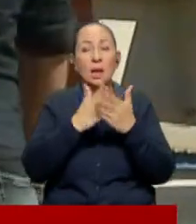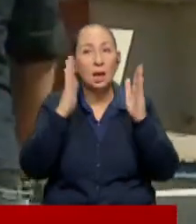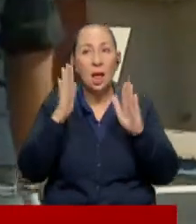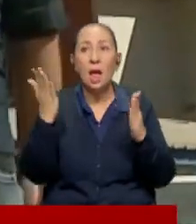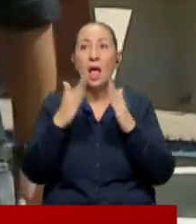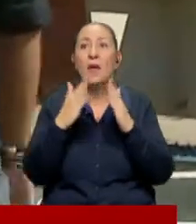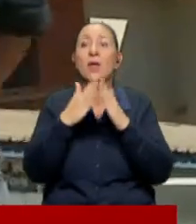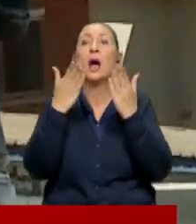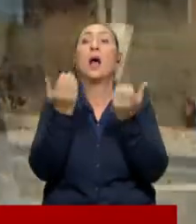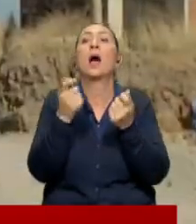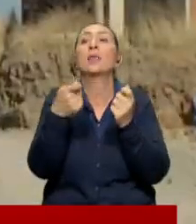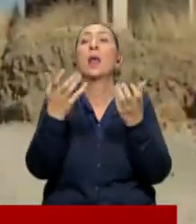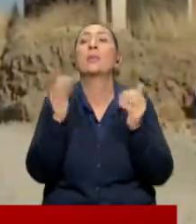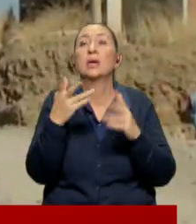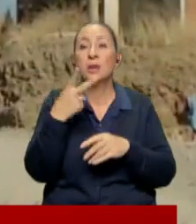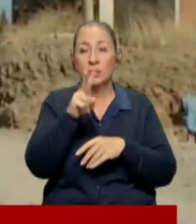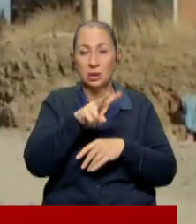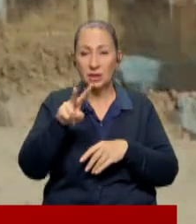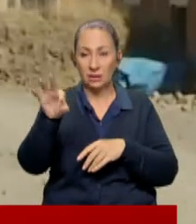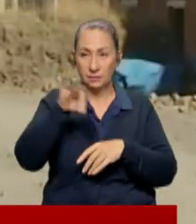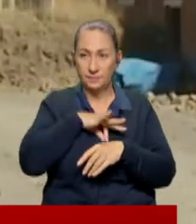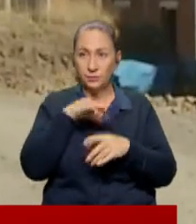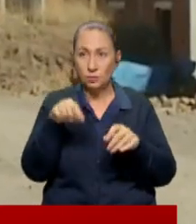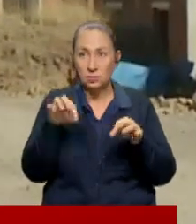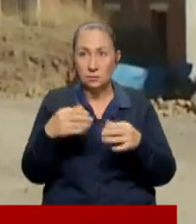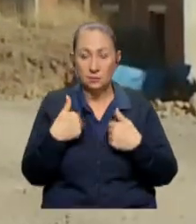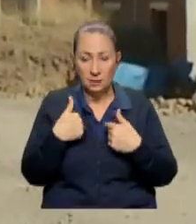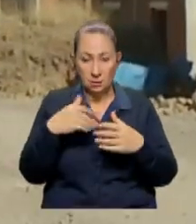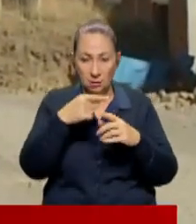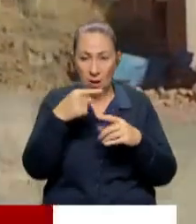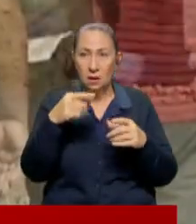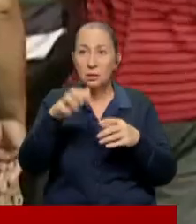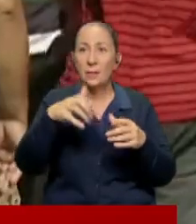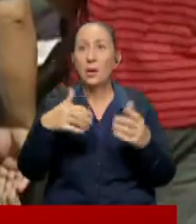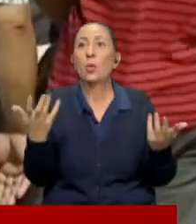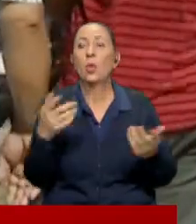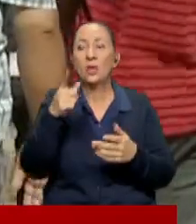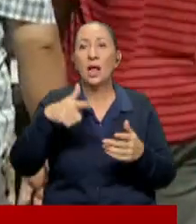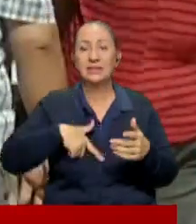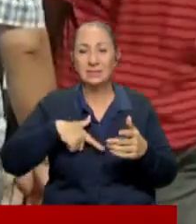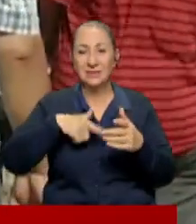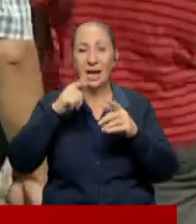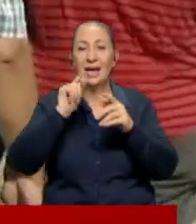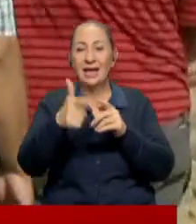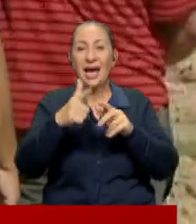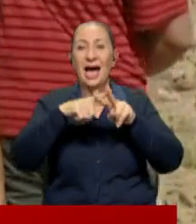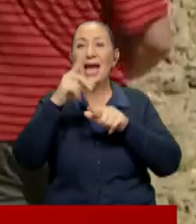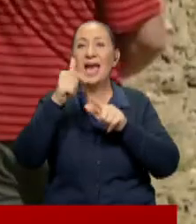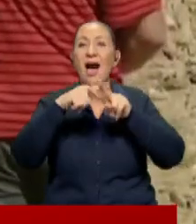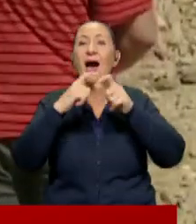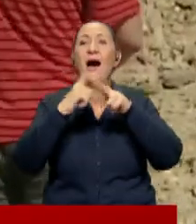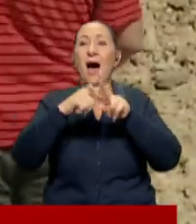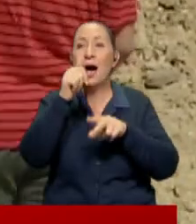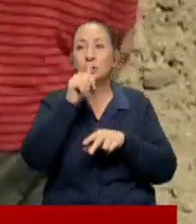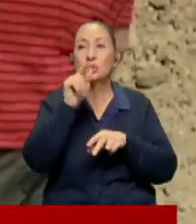hala evlerine kavuşamadı. 2022'de teslimdi. Ama şu an zaten bize çıkan dairelerin temeli bile yok. Onlar İzmir Aliağa'daki 614 TOKİ